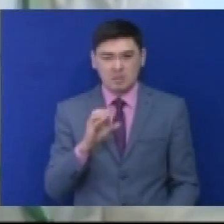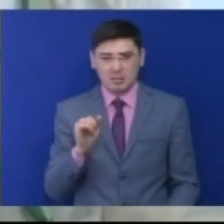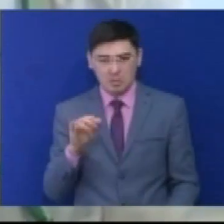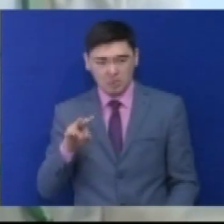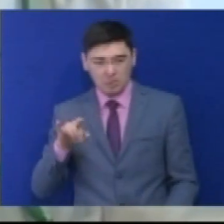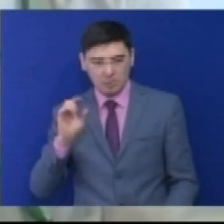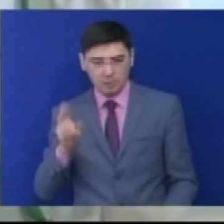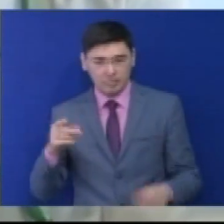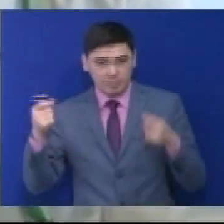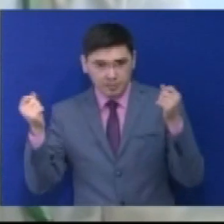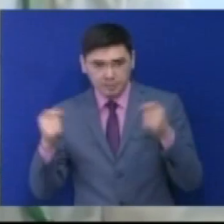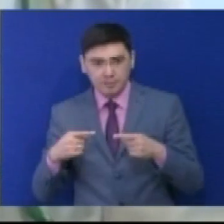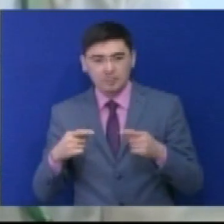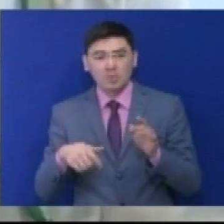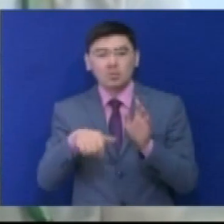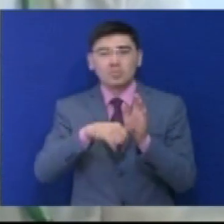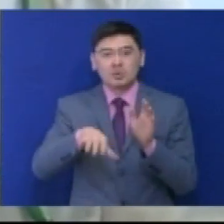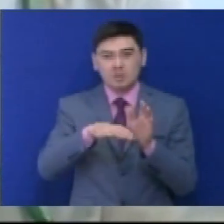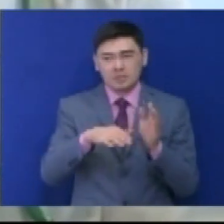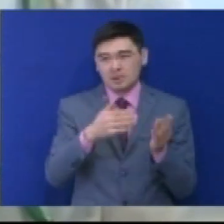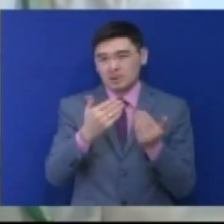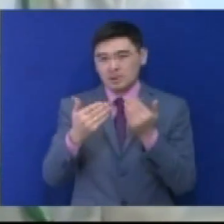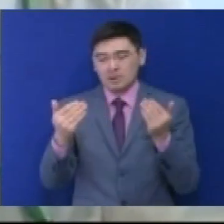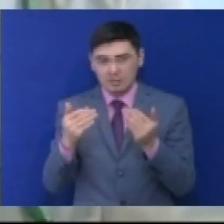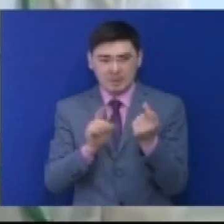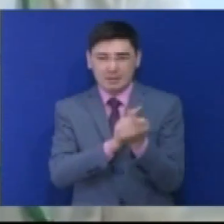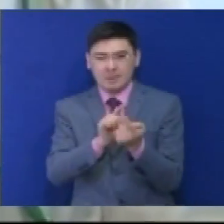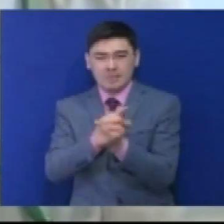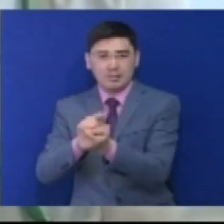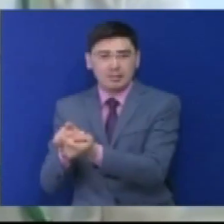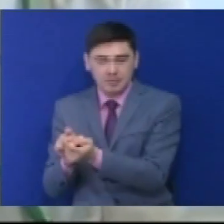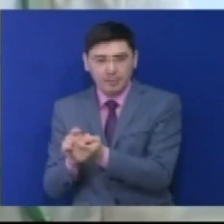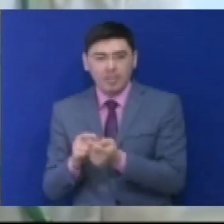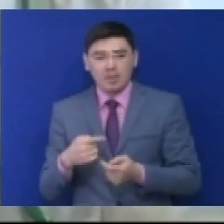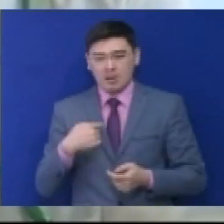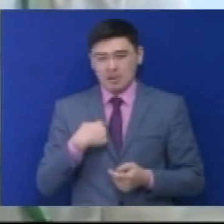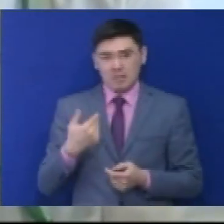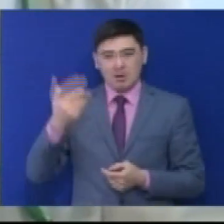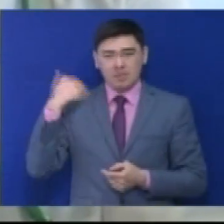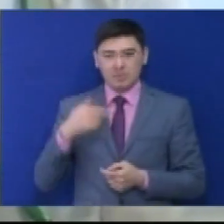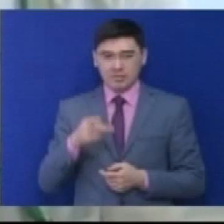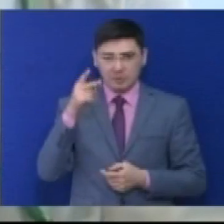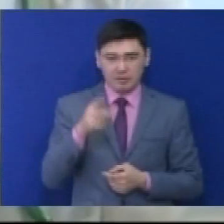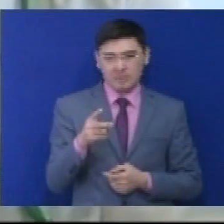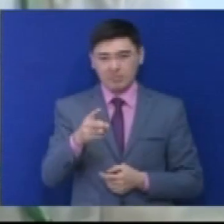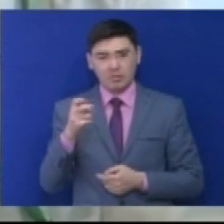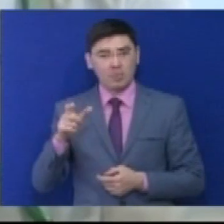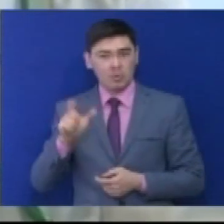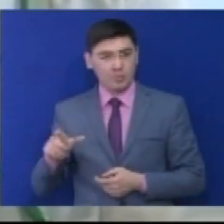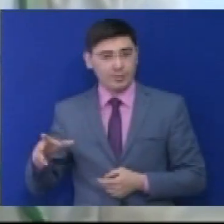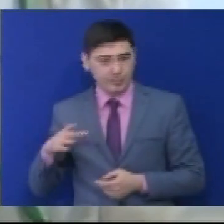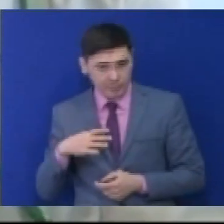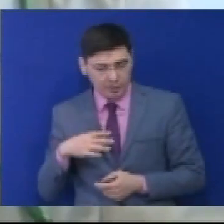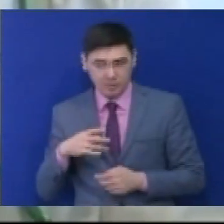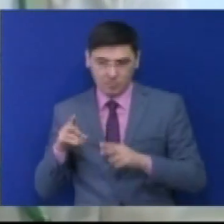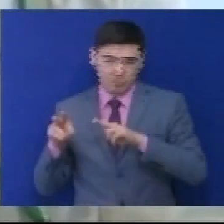Денсаулық бағдарламасының шеңберінде учаскелерді ірілендіру жұмыстары жүргізілуде. Бұрын менің қарамағымда 2200 адам болса, қазіргі